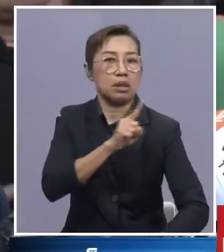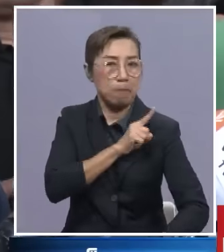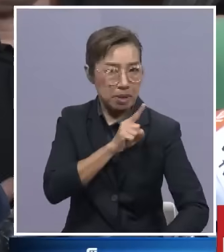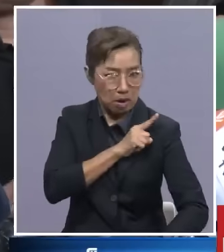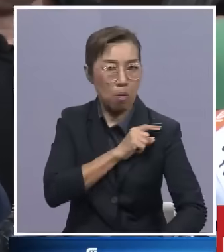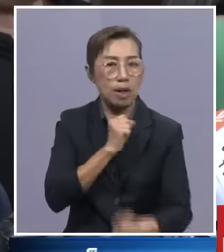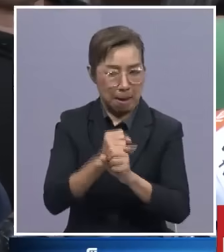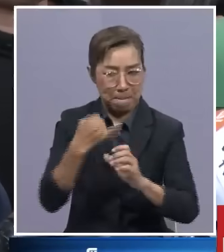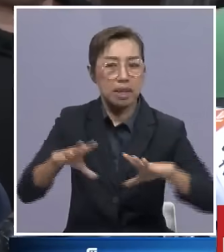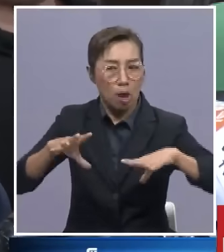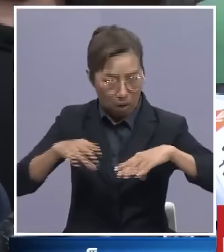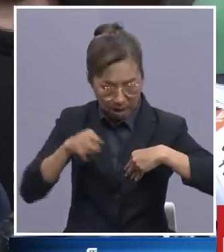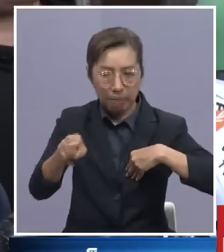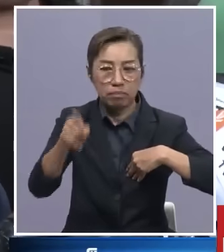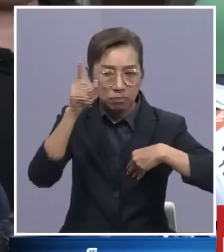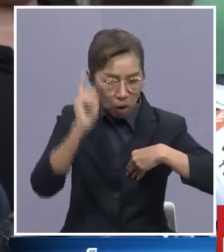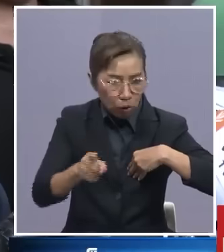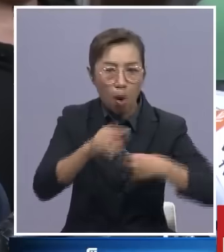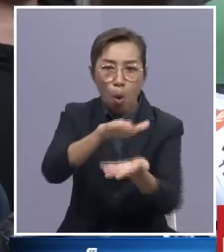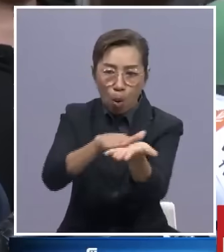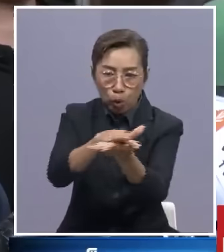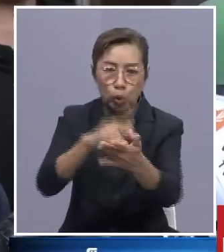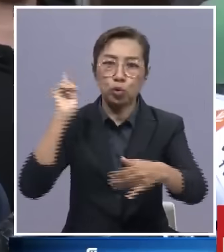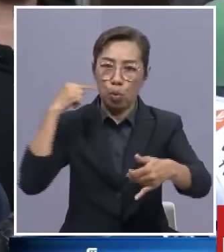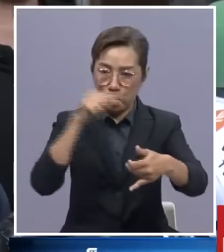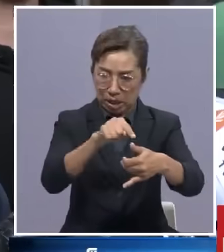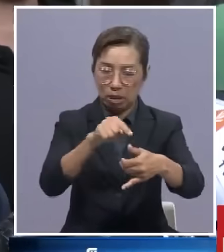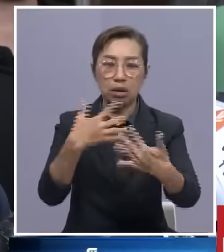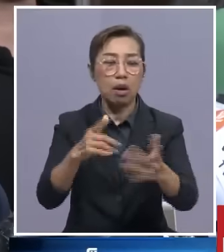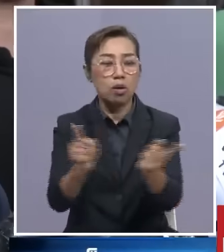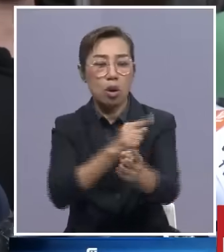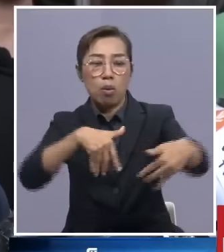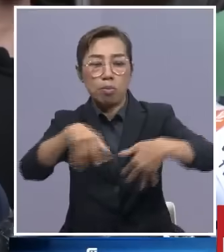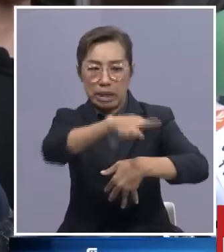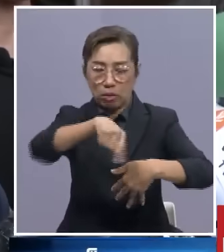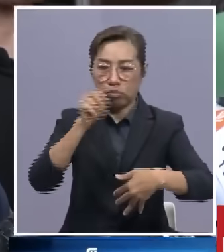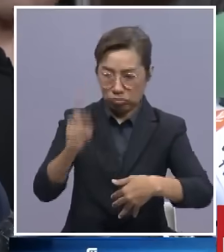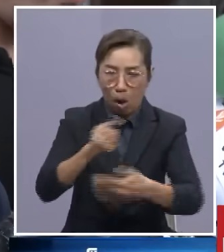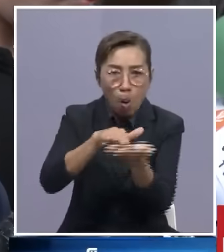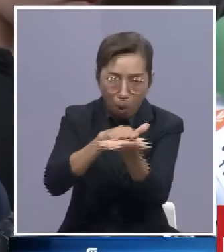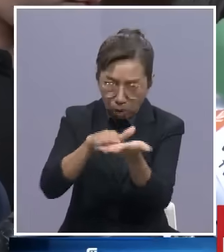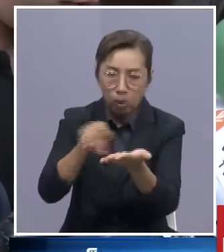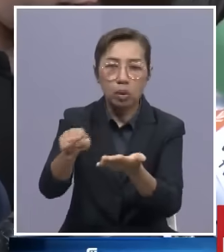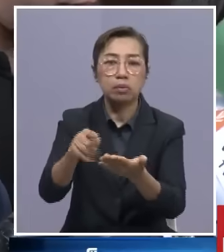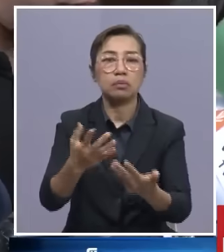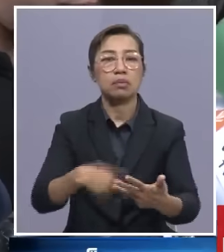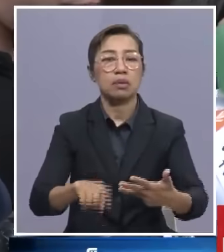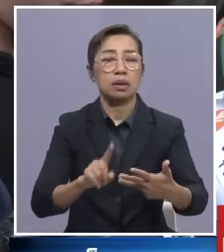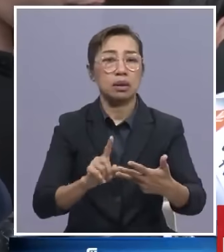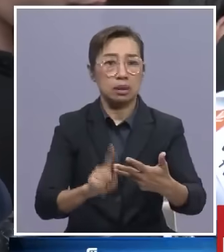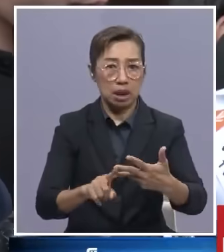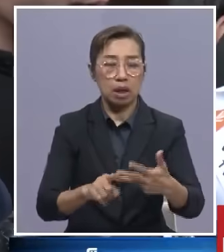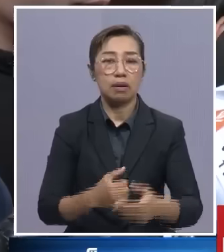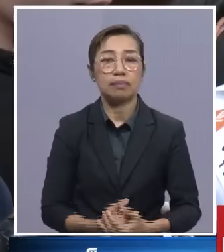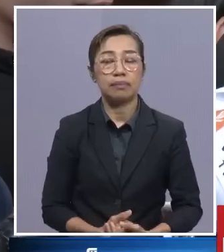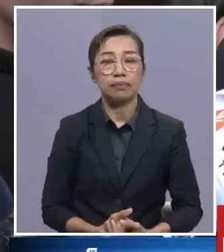รับผิดแล้วก็ขอโทษต่อผู้เสียหายแล้วก็ต่อสาธารณะนะครับนอกจากนั้นก็ยังกำหนด